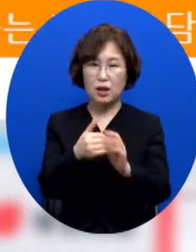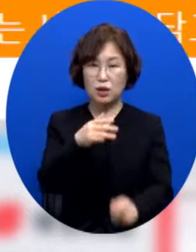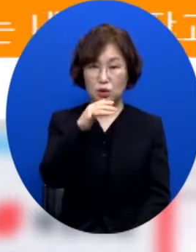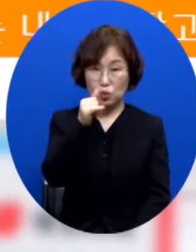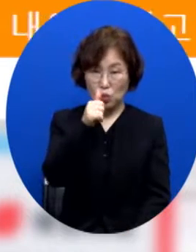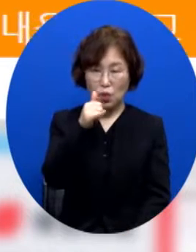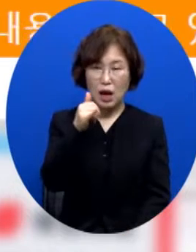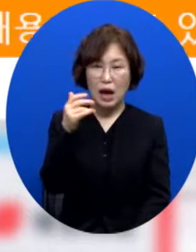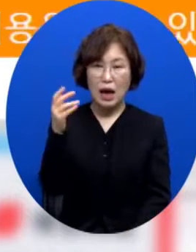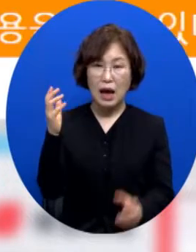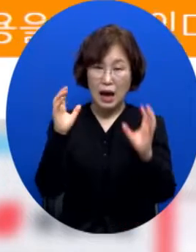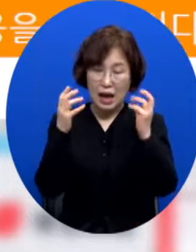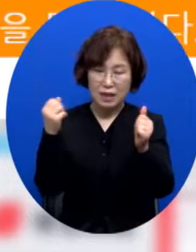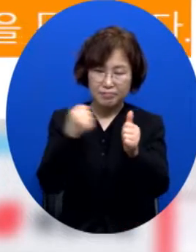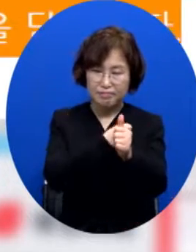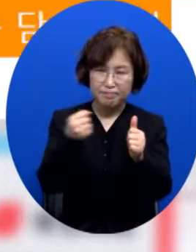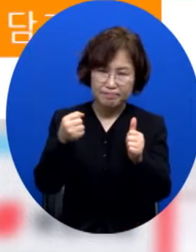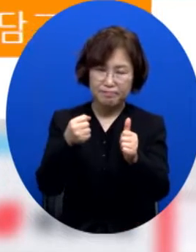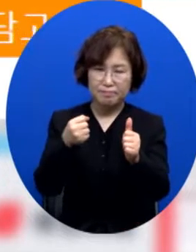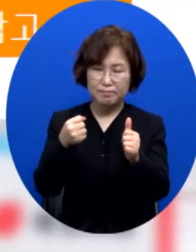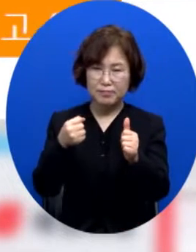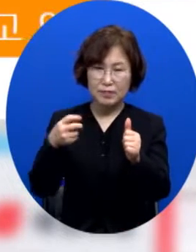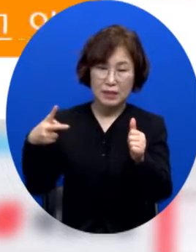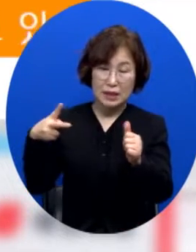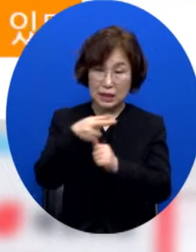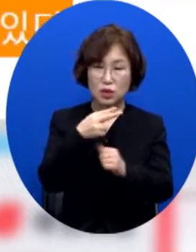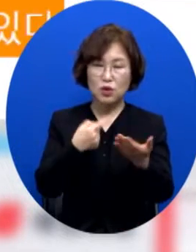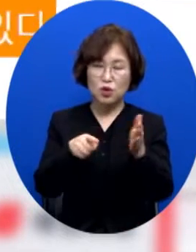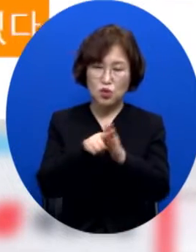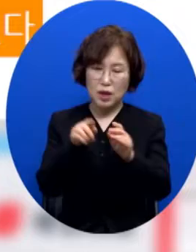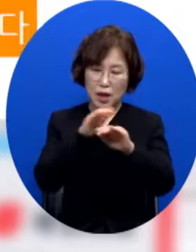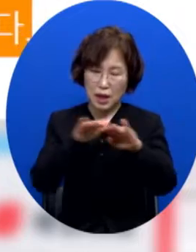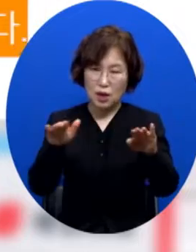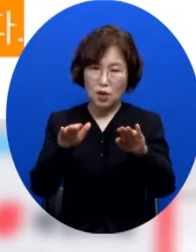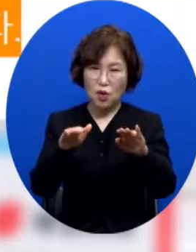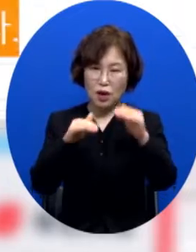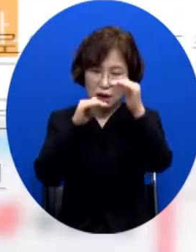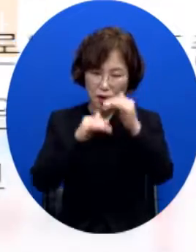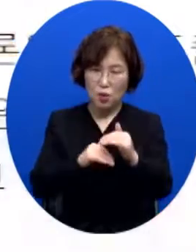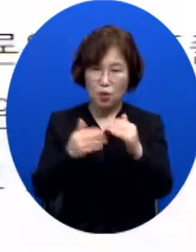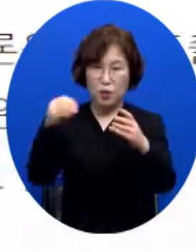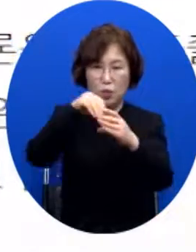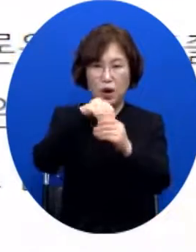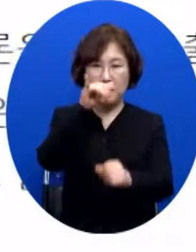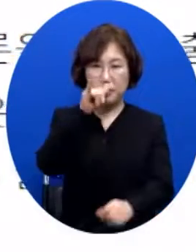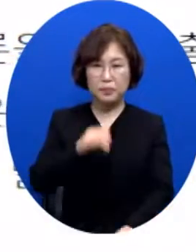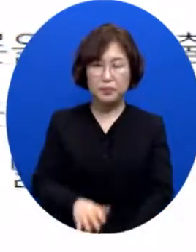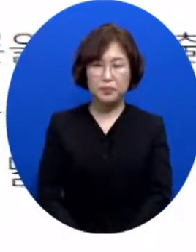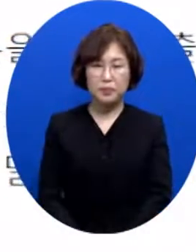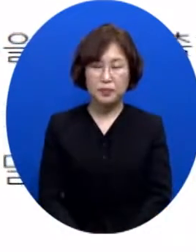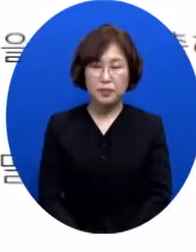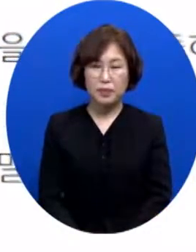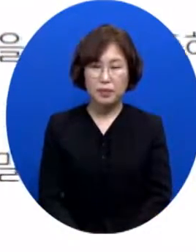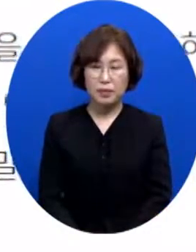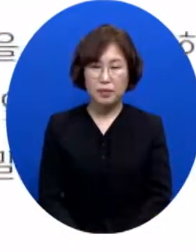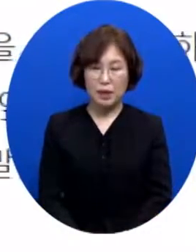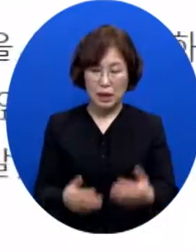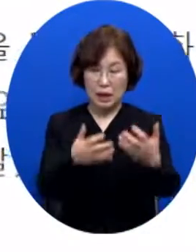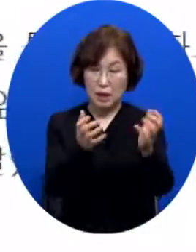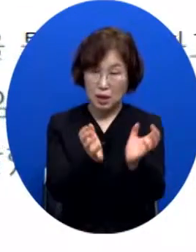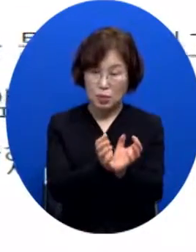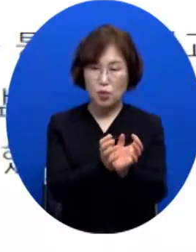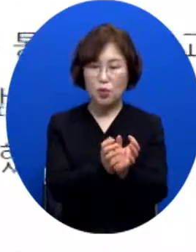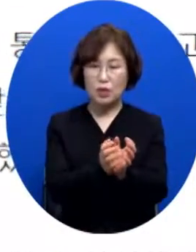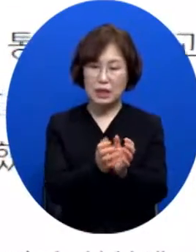아동 재학 때 예방 근절을 위한 대책 마련 등을 촉구하는 내용이 담겼습니다 아동권리 대표단은